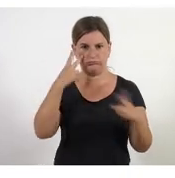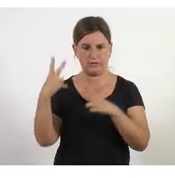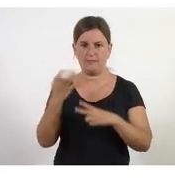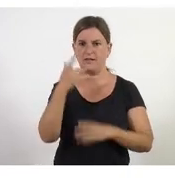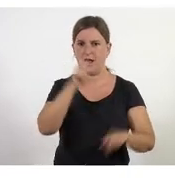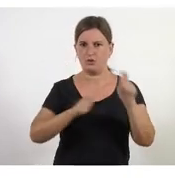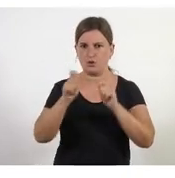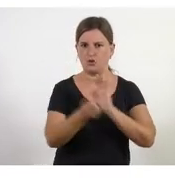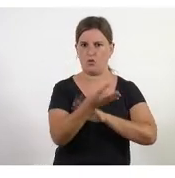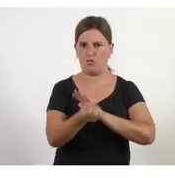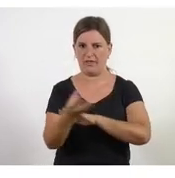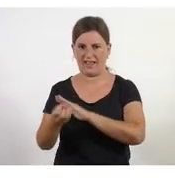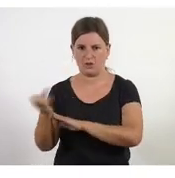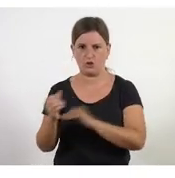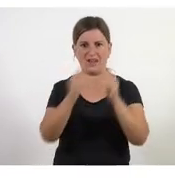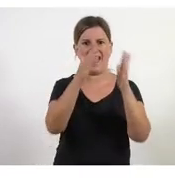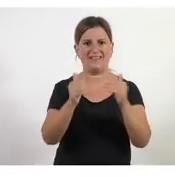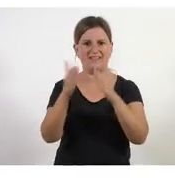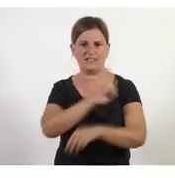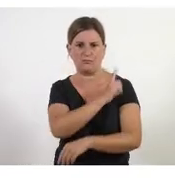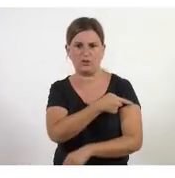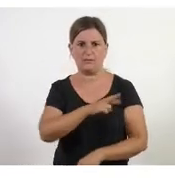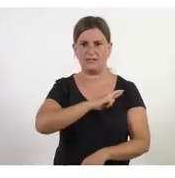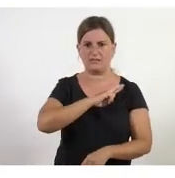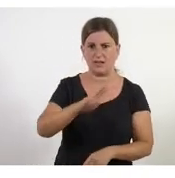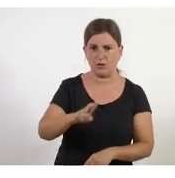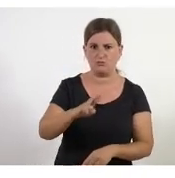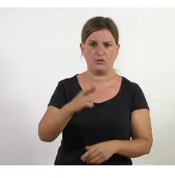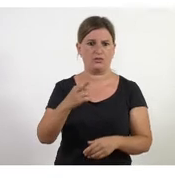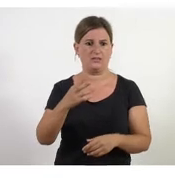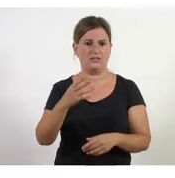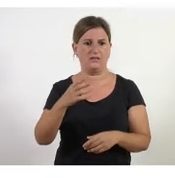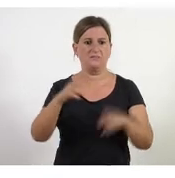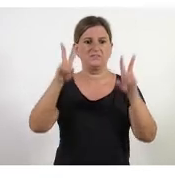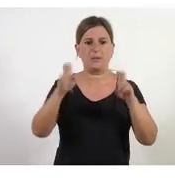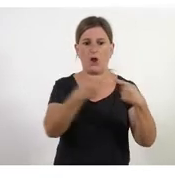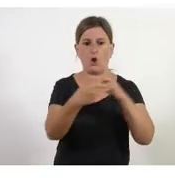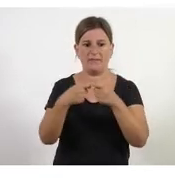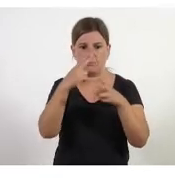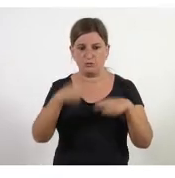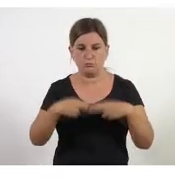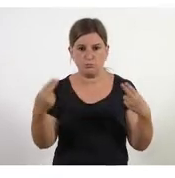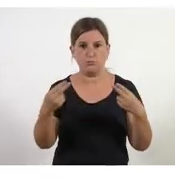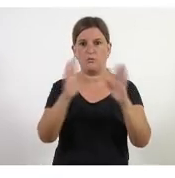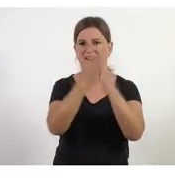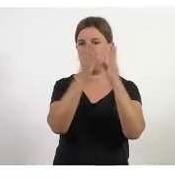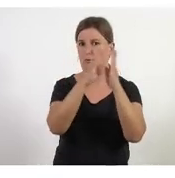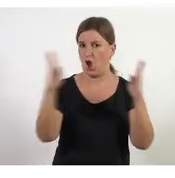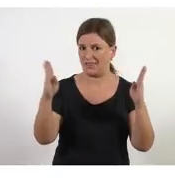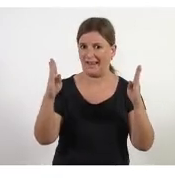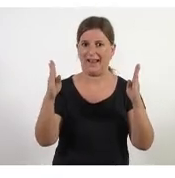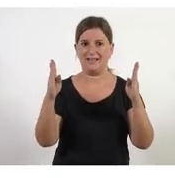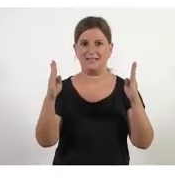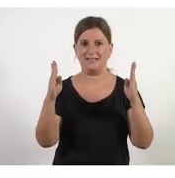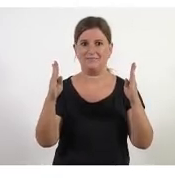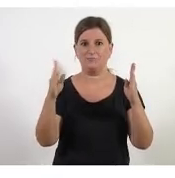Associacions, fundacions, entitats esportives, religioses, biblioteques públiques, cooperatives sense ànim de lucre, d'acord? Són les